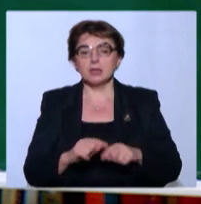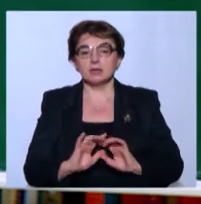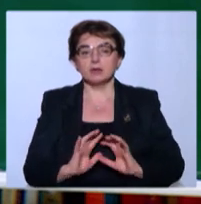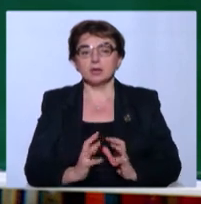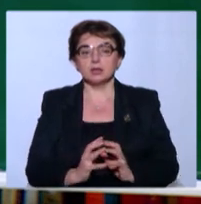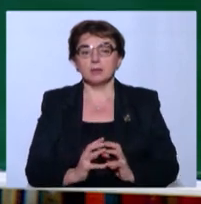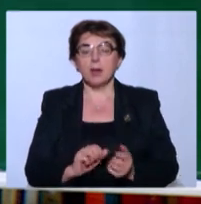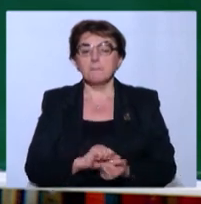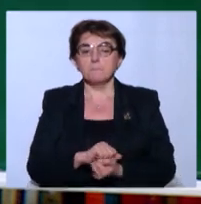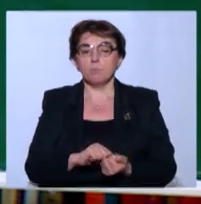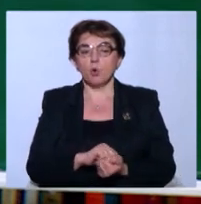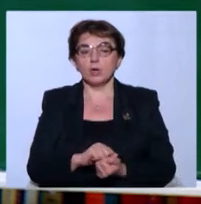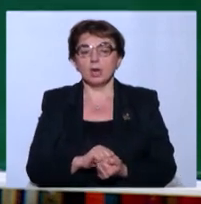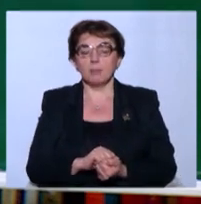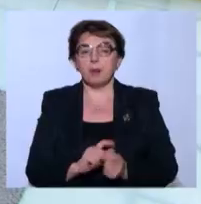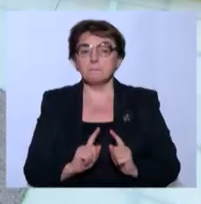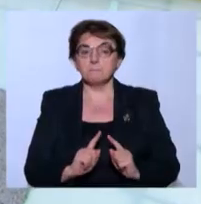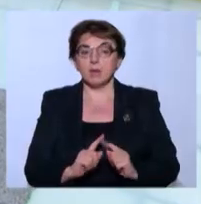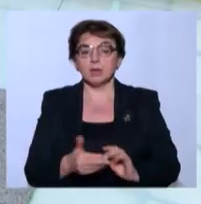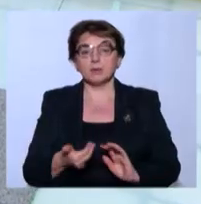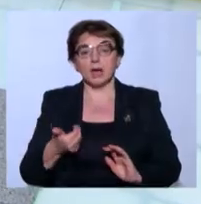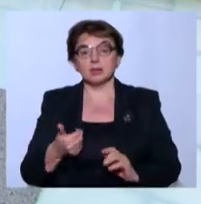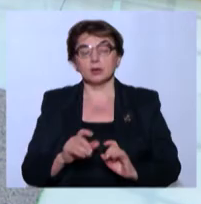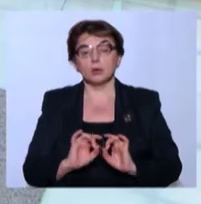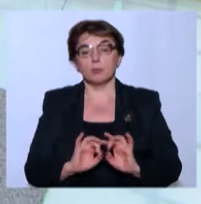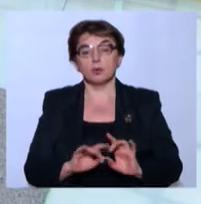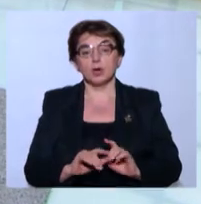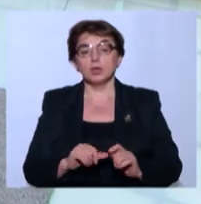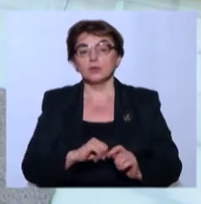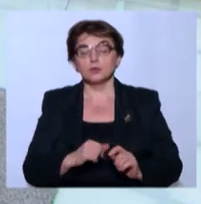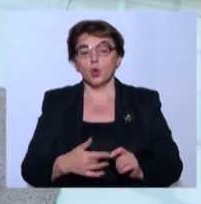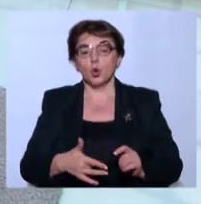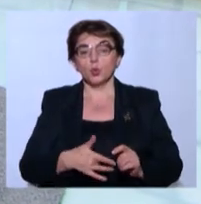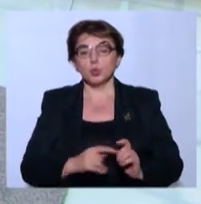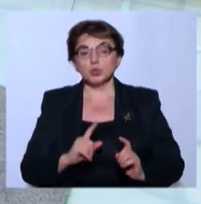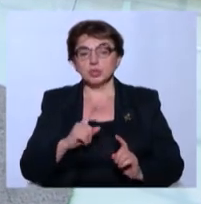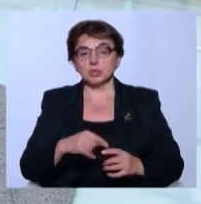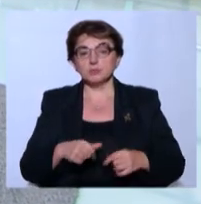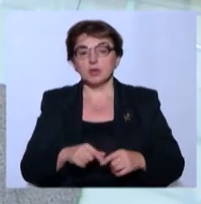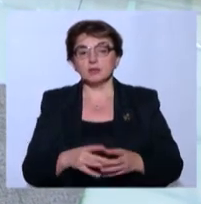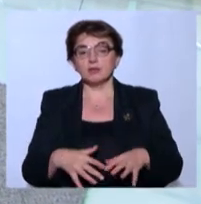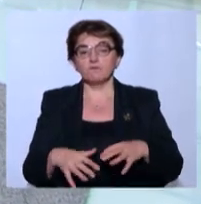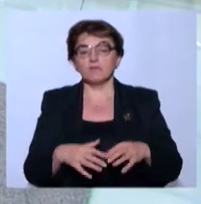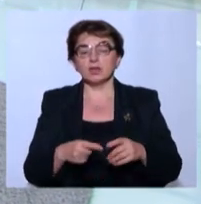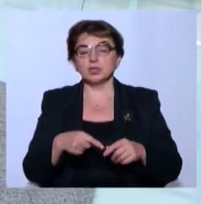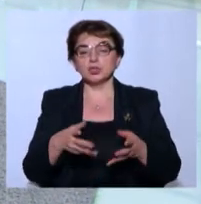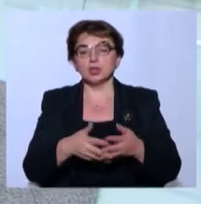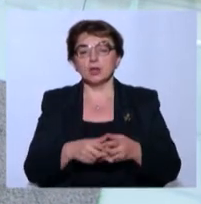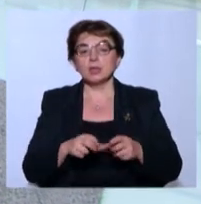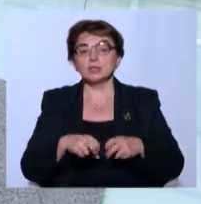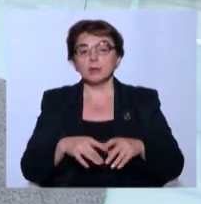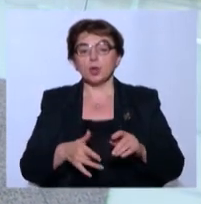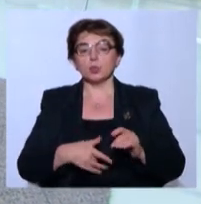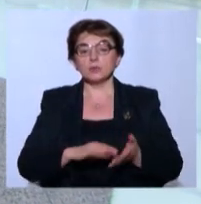ხდება მონელება. მაგრამ მანამ განვიხილოთ კუჭის წვენის შედგენილობა. კუჭის წვენს